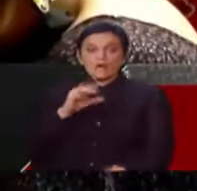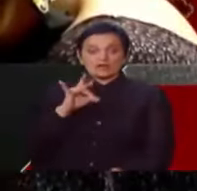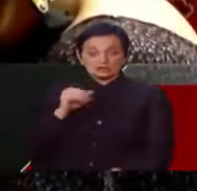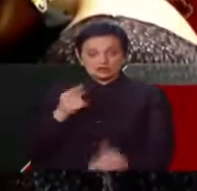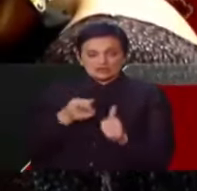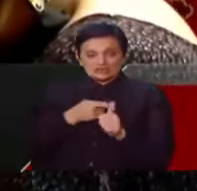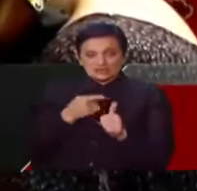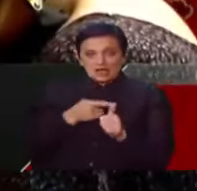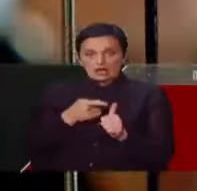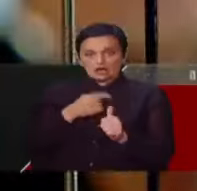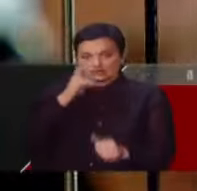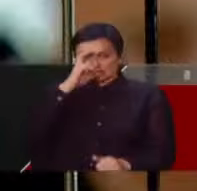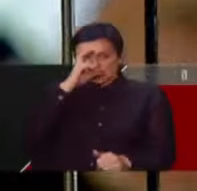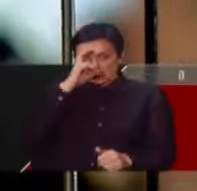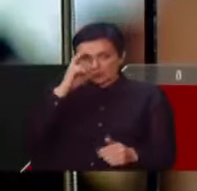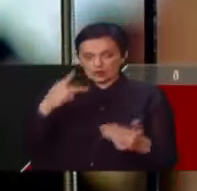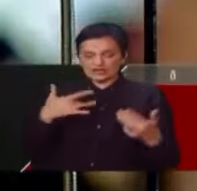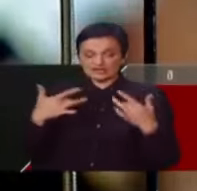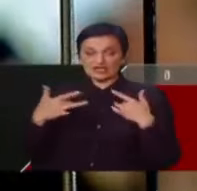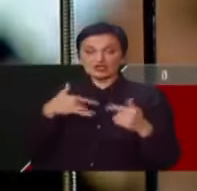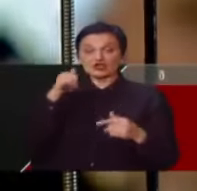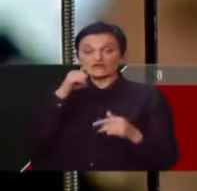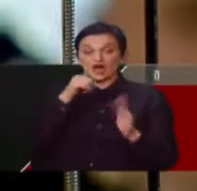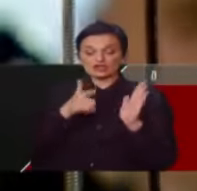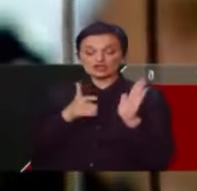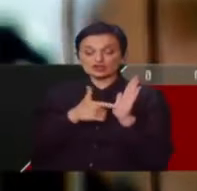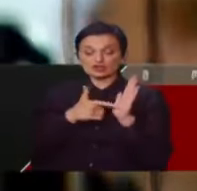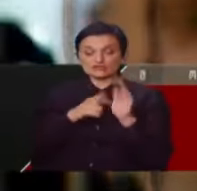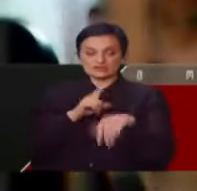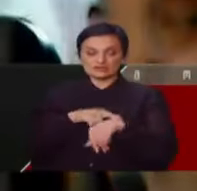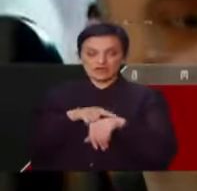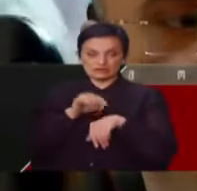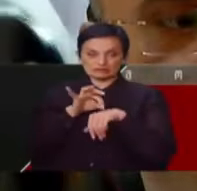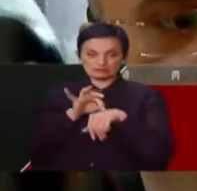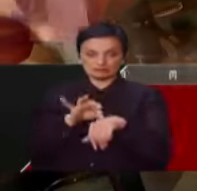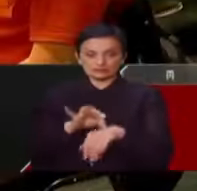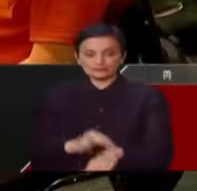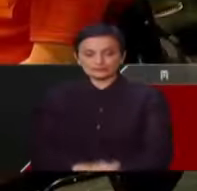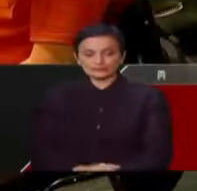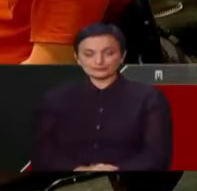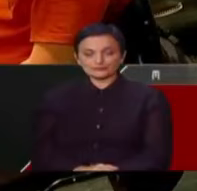მესხიშვილის სახელობის სახელმწიფო დრამატულ თეატრში ხვალ 7 საათზე გამართება.